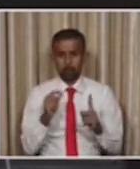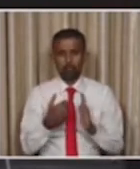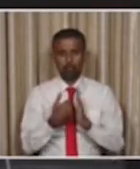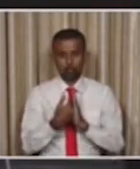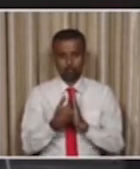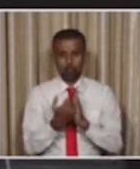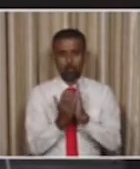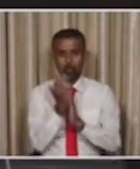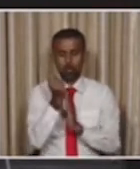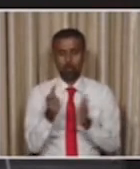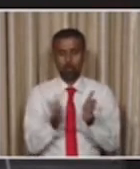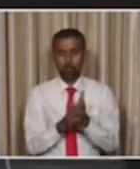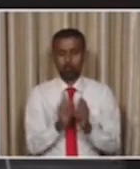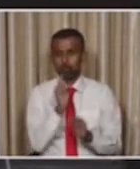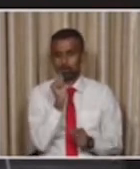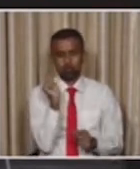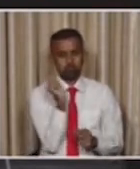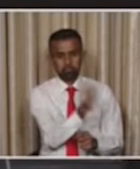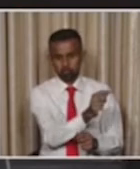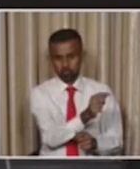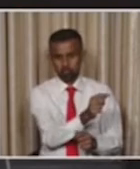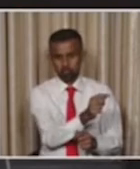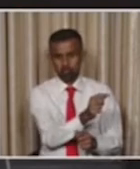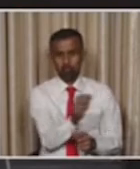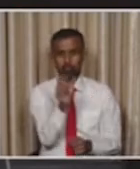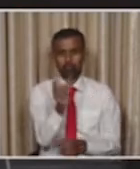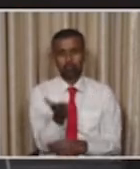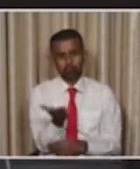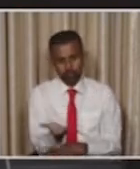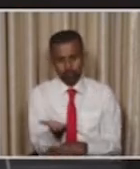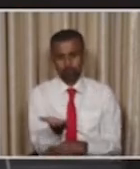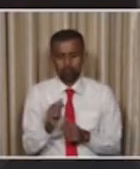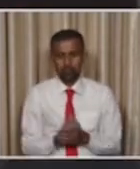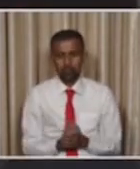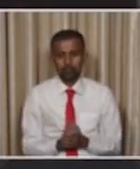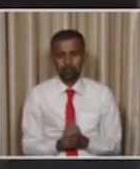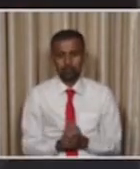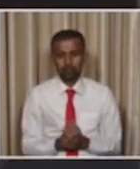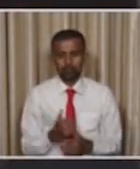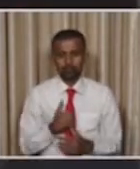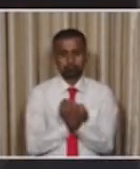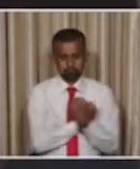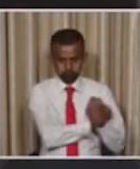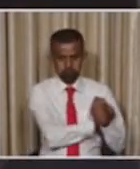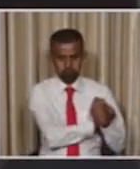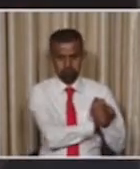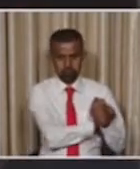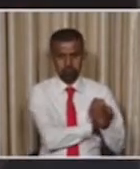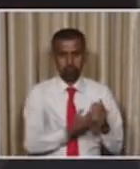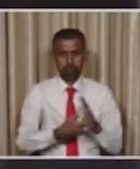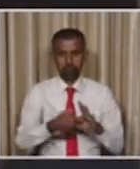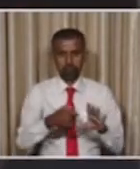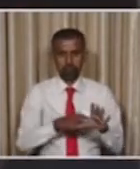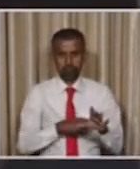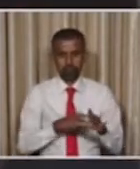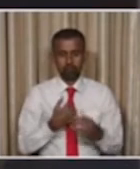හා වරප්‍රසාද කමිටුව වෙත යොමු කරන ලෙසත් ඔබතුමාගෙන් ඉතාම ගෞරවයෙන් ඉල්ලා සිටිමි. මාව හිරේ දාන්න උත්සාහ කරනවා, මේ